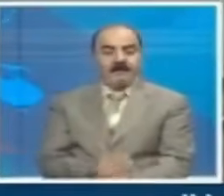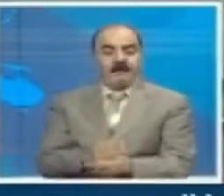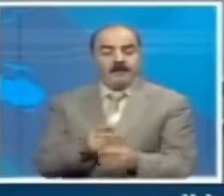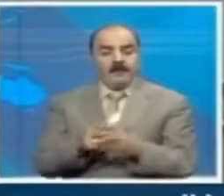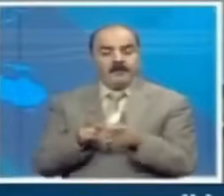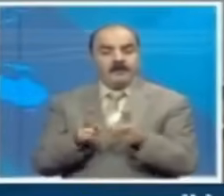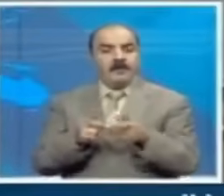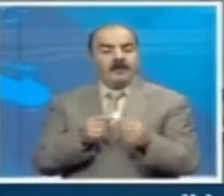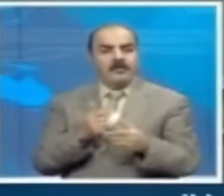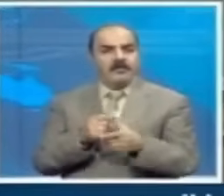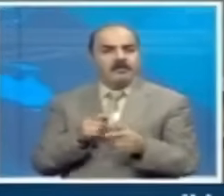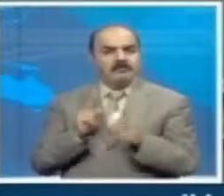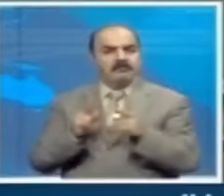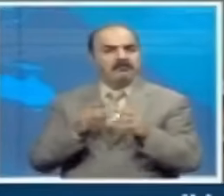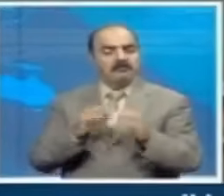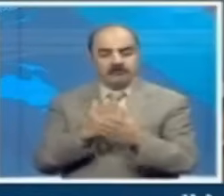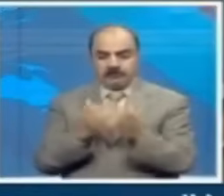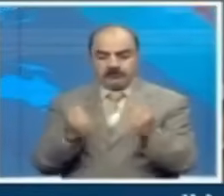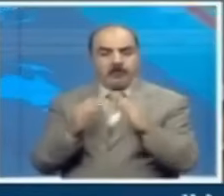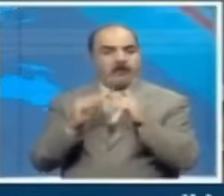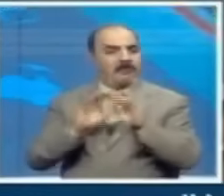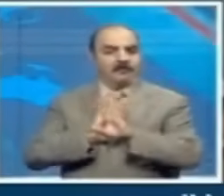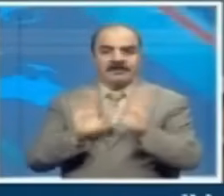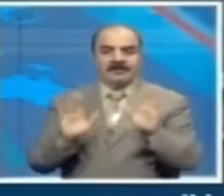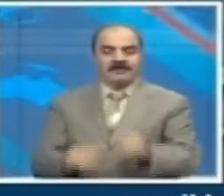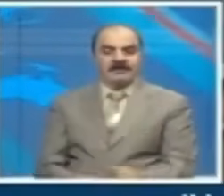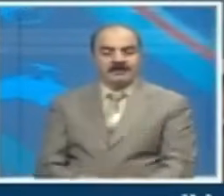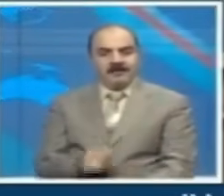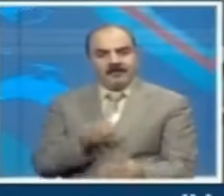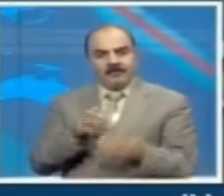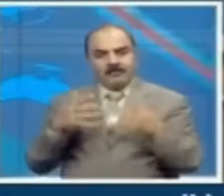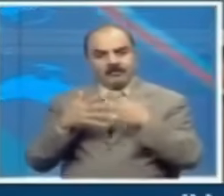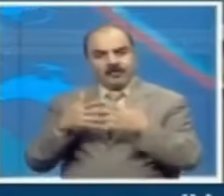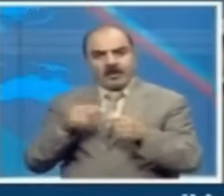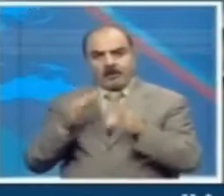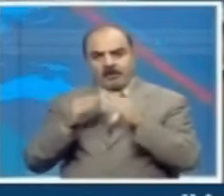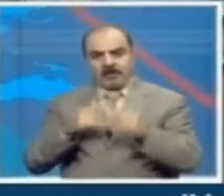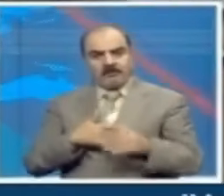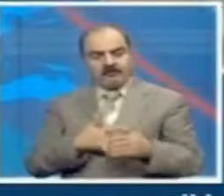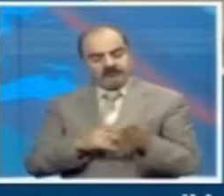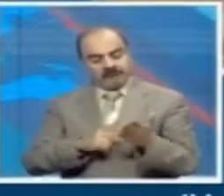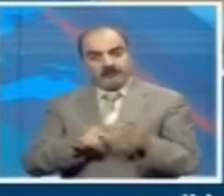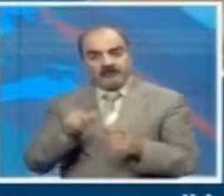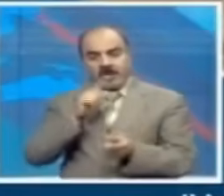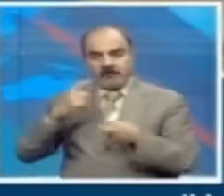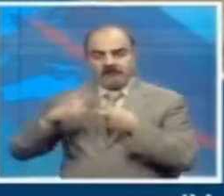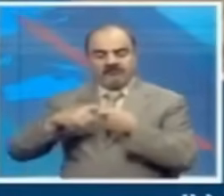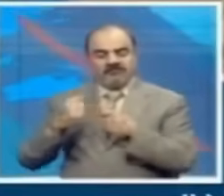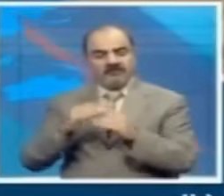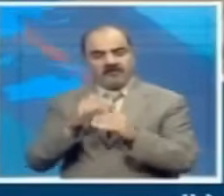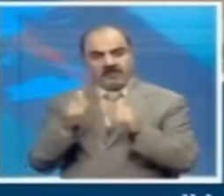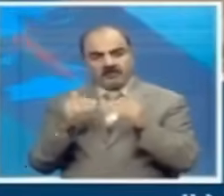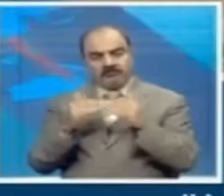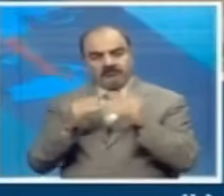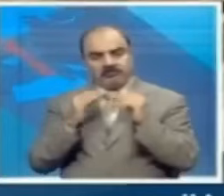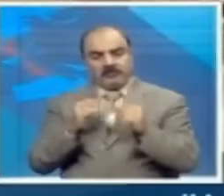بالذكر أنها نفذت بأيادي مصرية خالصة من خلال الشركات الوطنية المصرية عالمية المعايير وسرعة